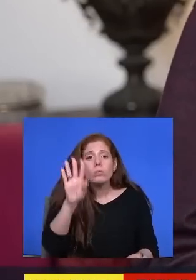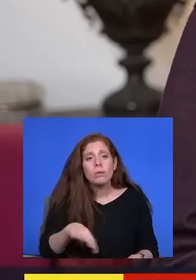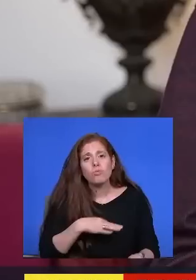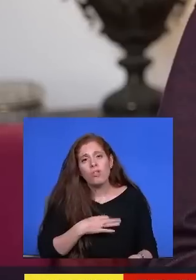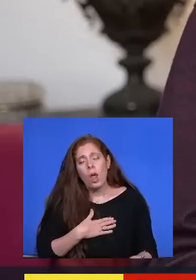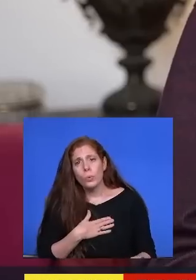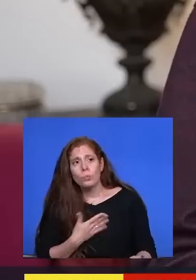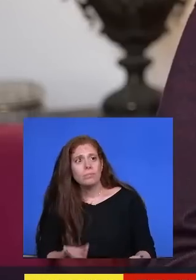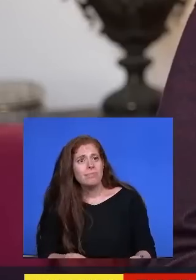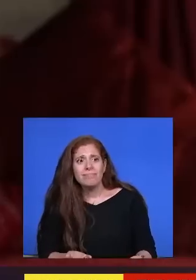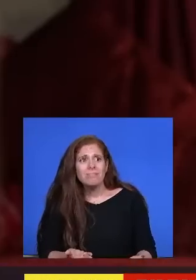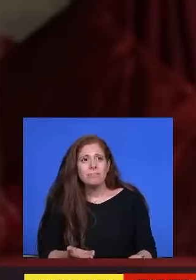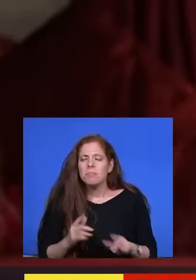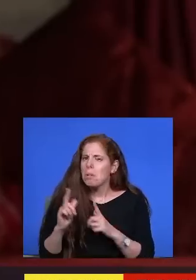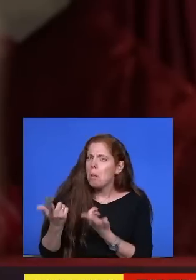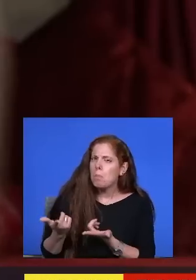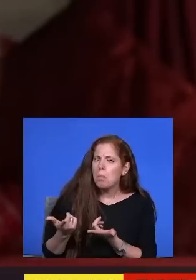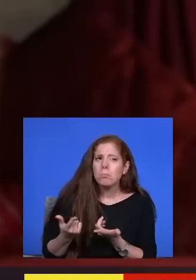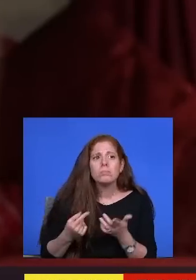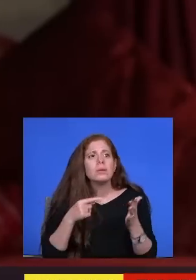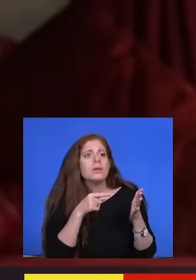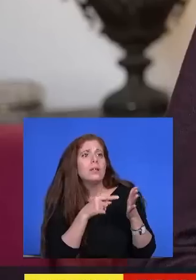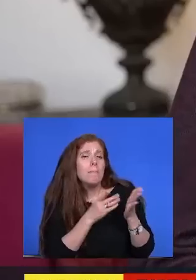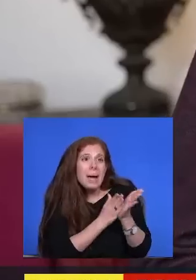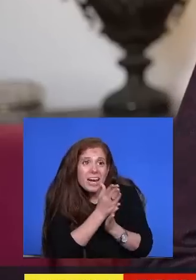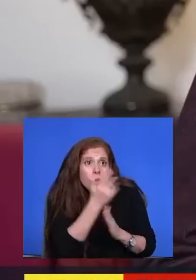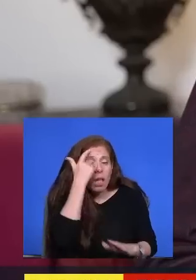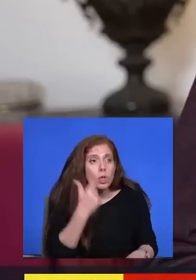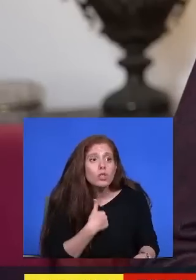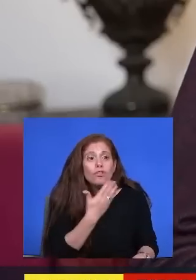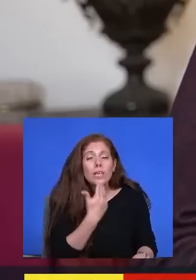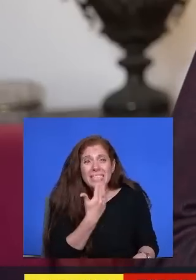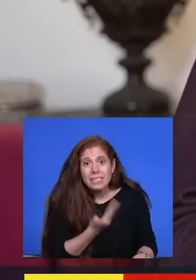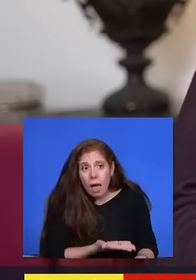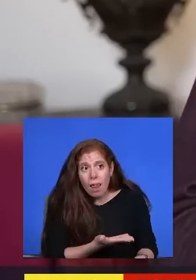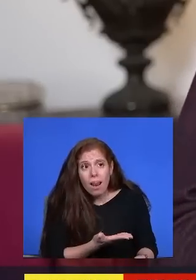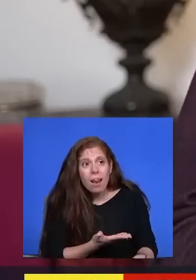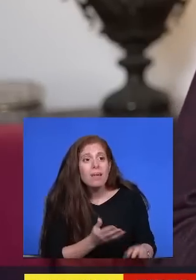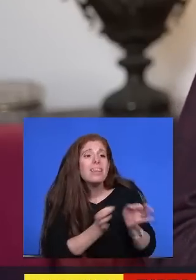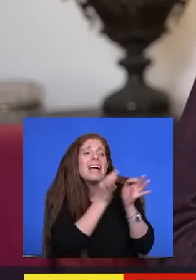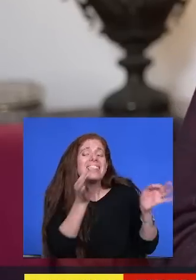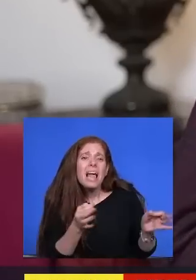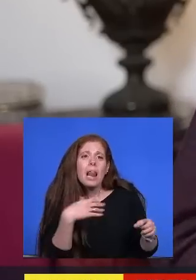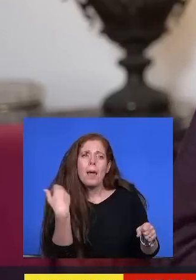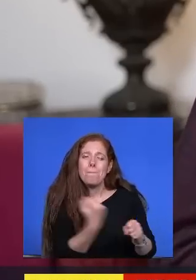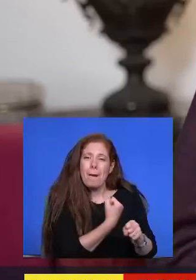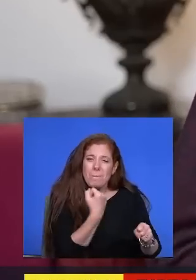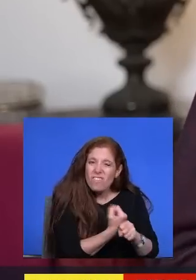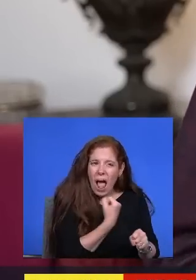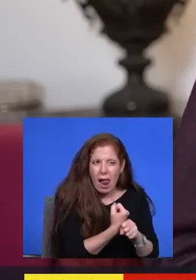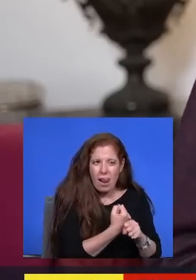إحنا ليش؟ بصراحة لأنه بشعر إنه إسرائيل عندها مشروع بدت